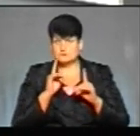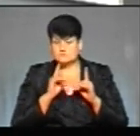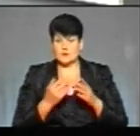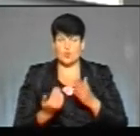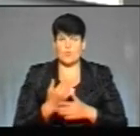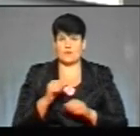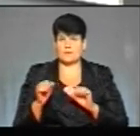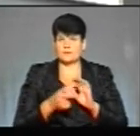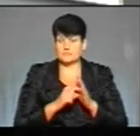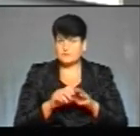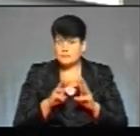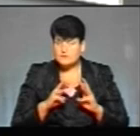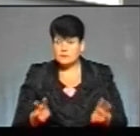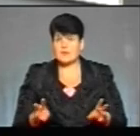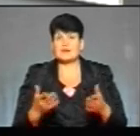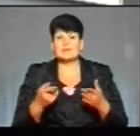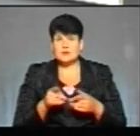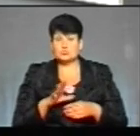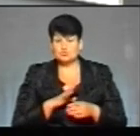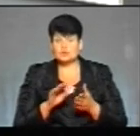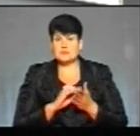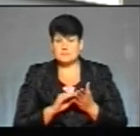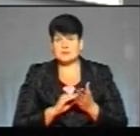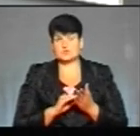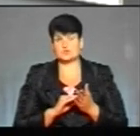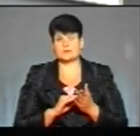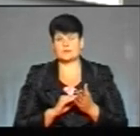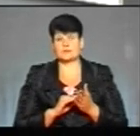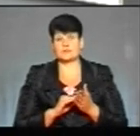уряду. Те, що було прописано в концепції реформи